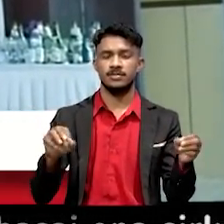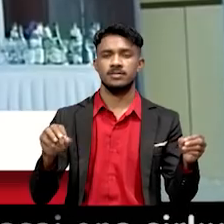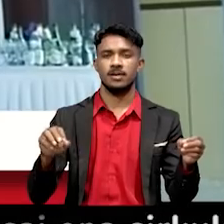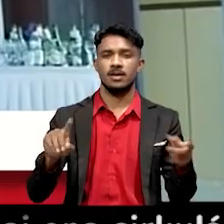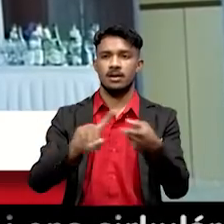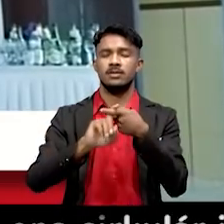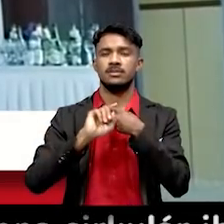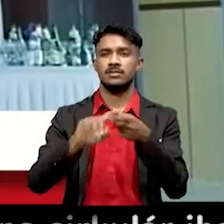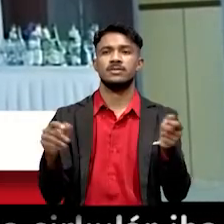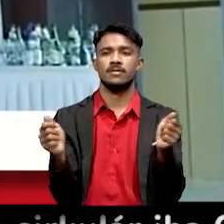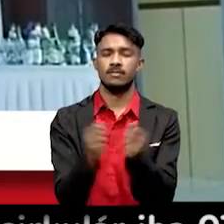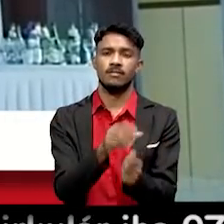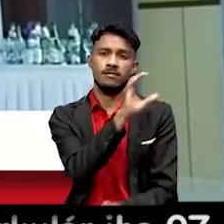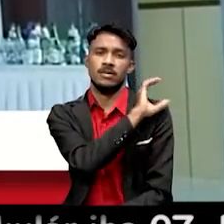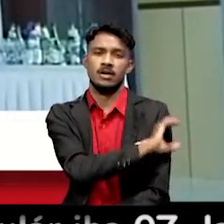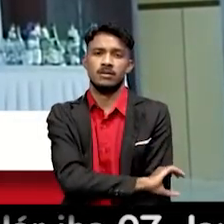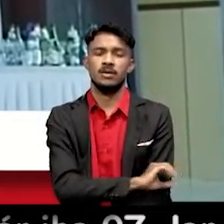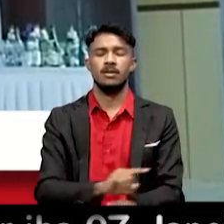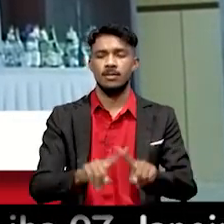ninia, nebe hanesan